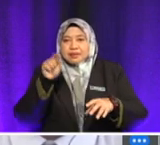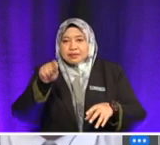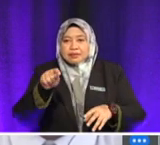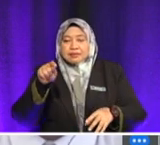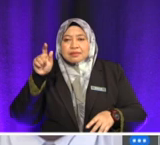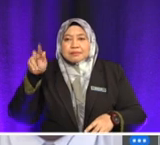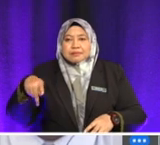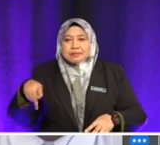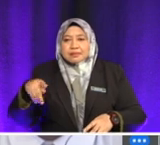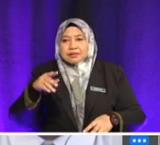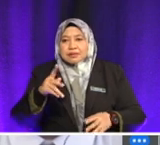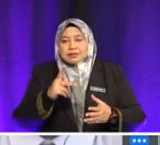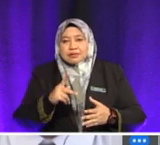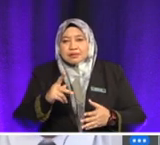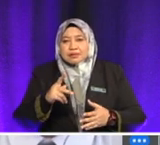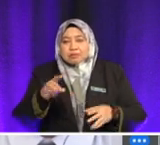kemudian